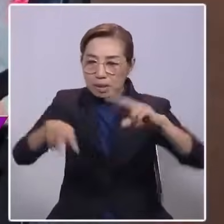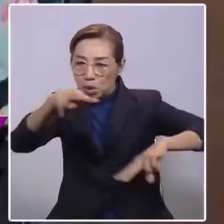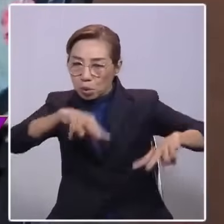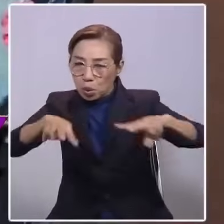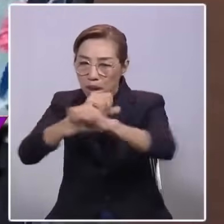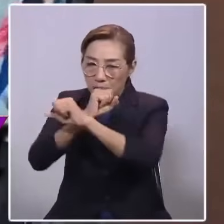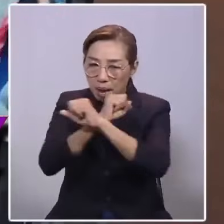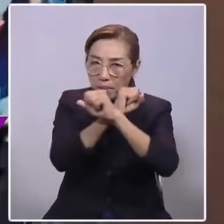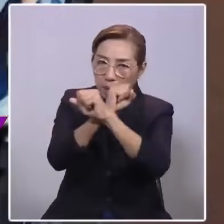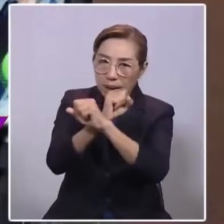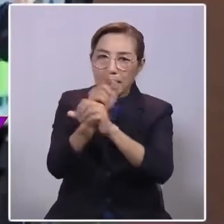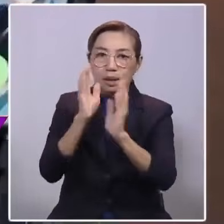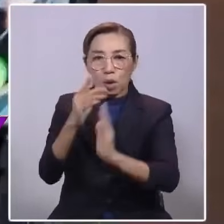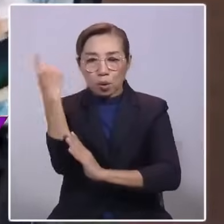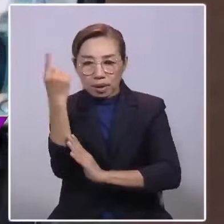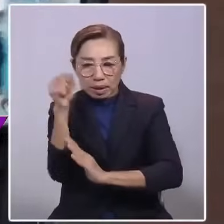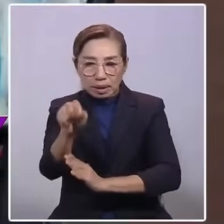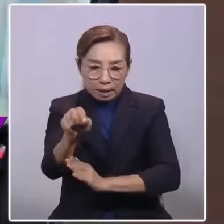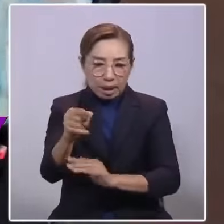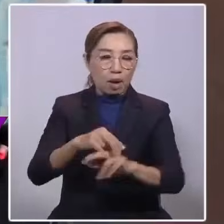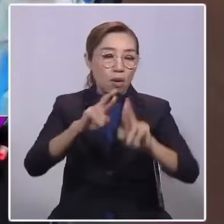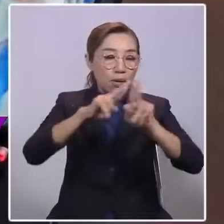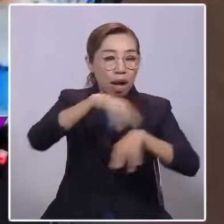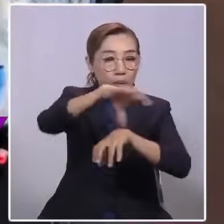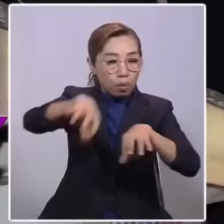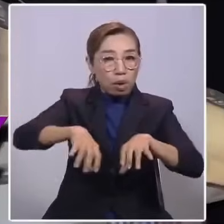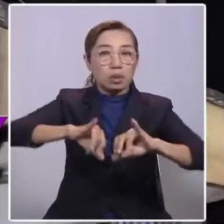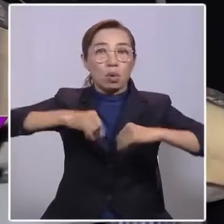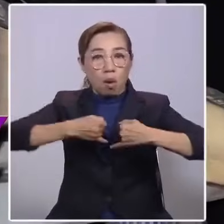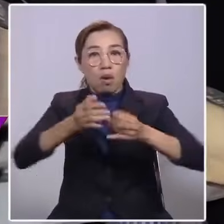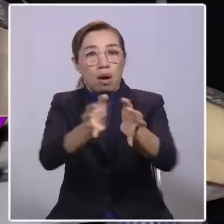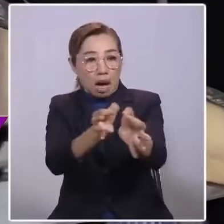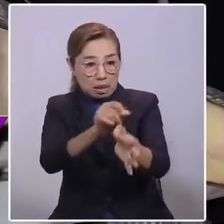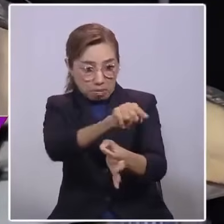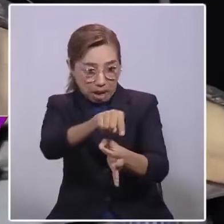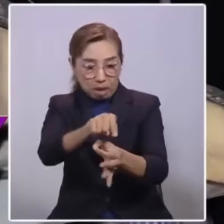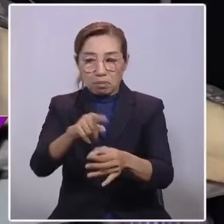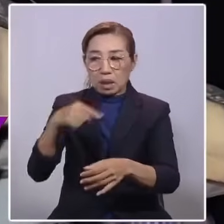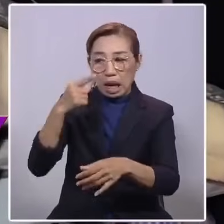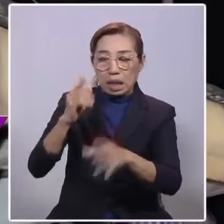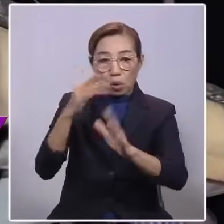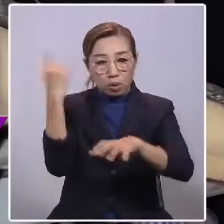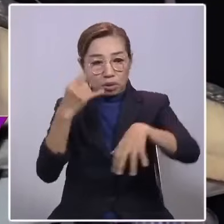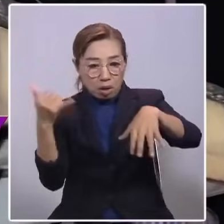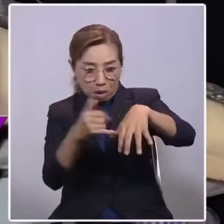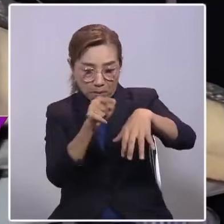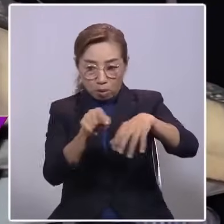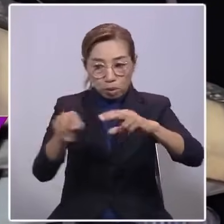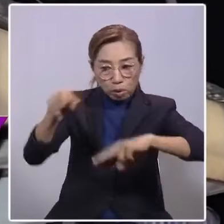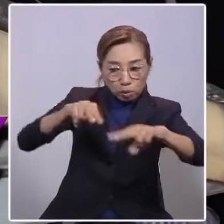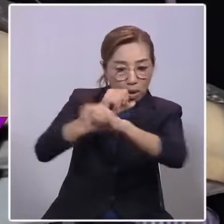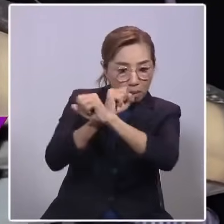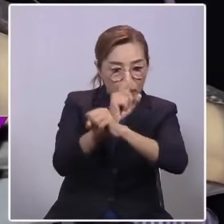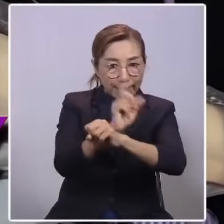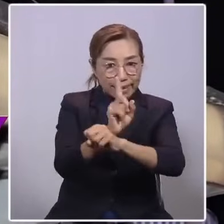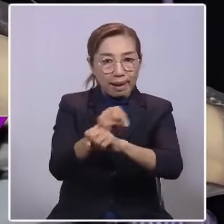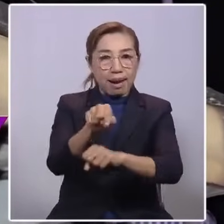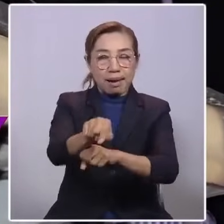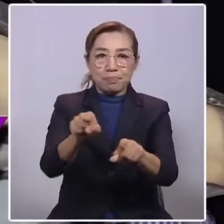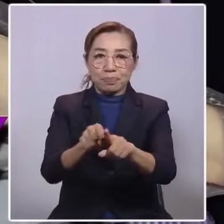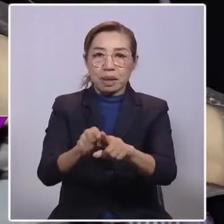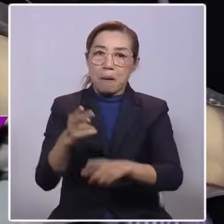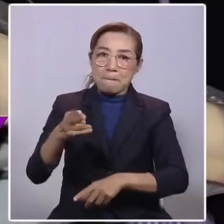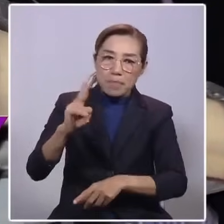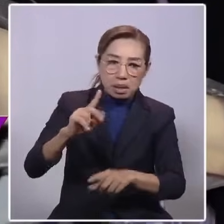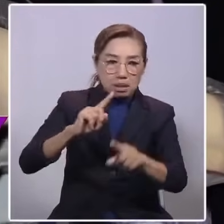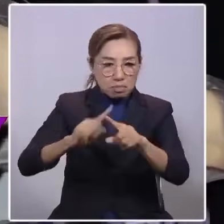ให้กับนักท่องเที่ยวทำความเข้าใจกับผู้ประกอบการด้วยว่าจะต้องดูแลนักท่องเที่ยวอย่างไรบ้างป้องกันทั้งเรื่องของอาวุธนะคะ